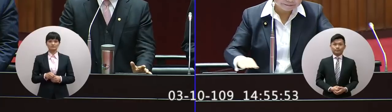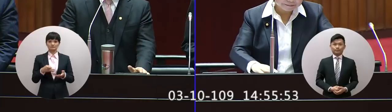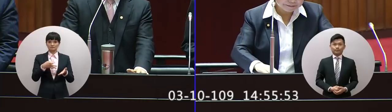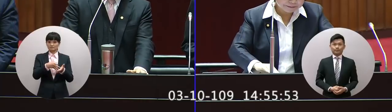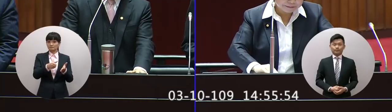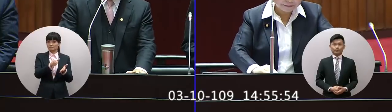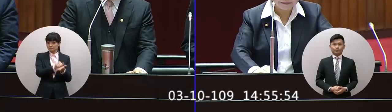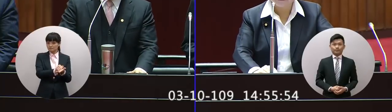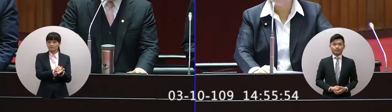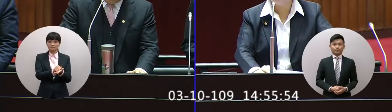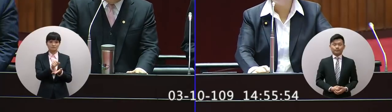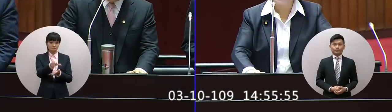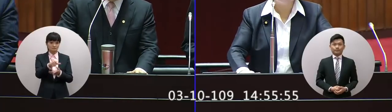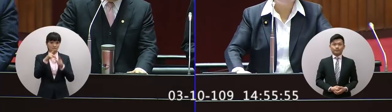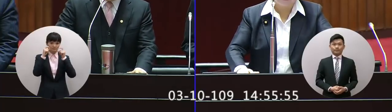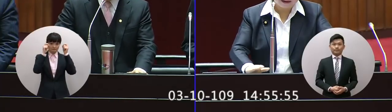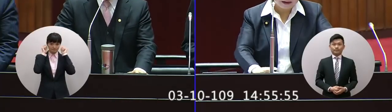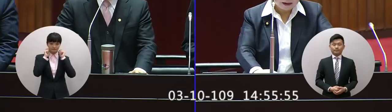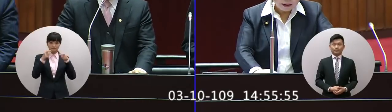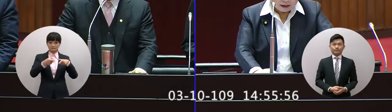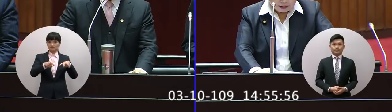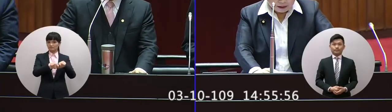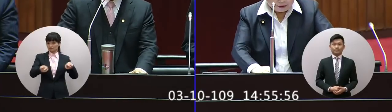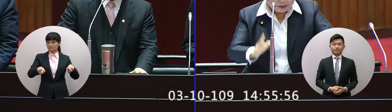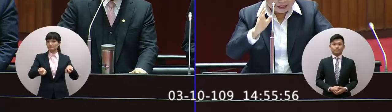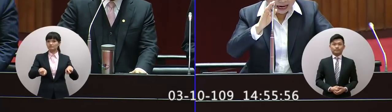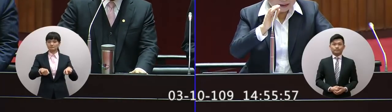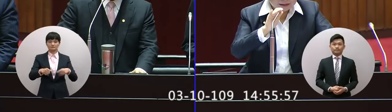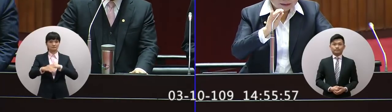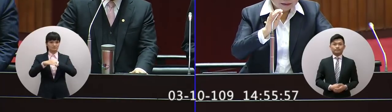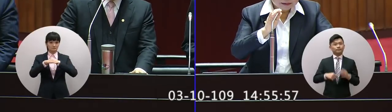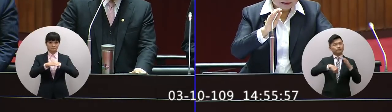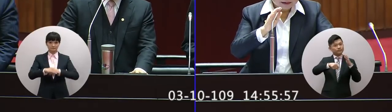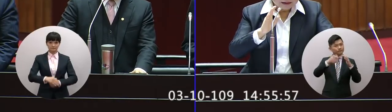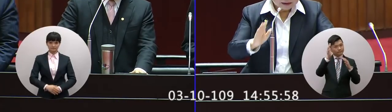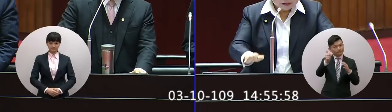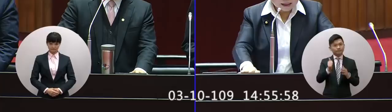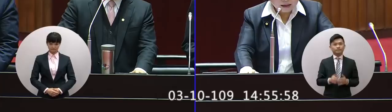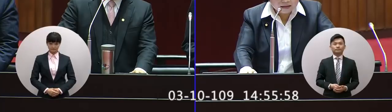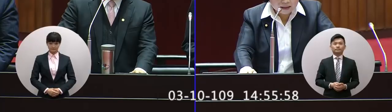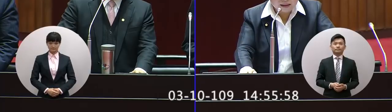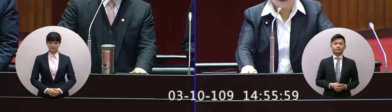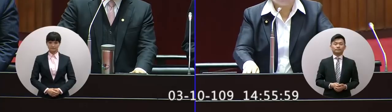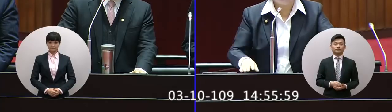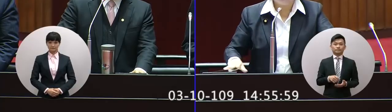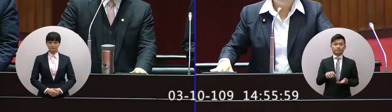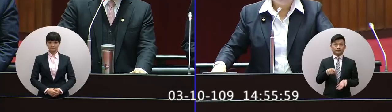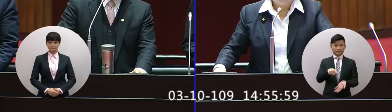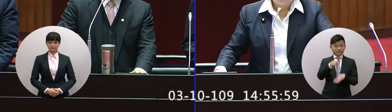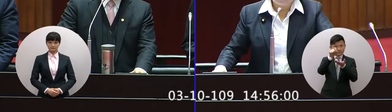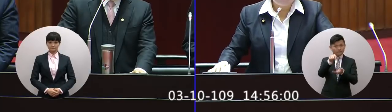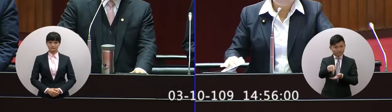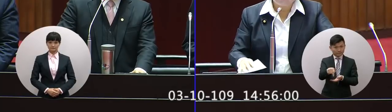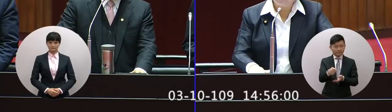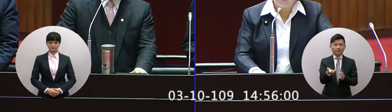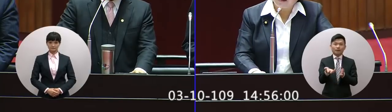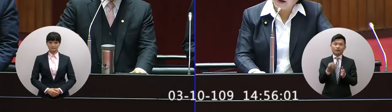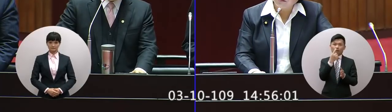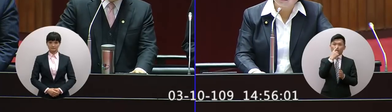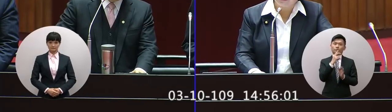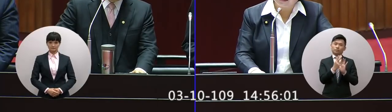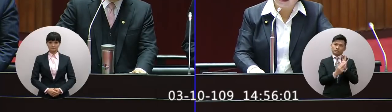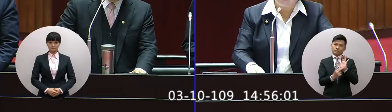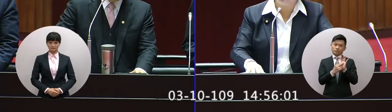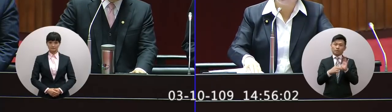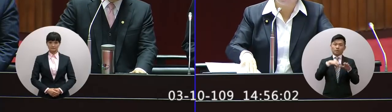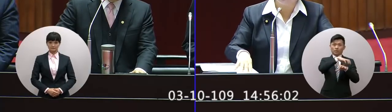都公平的，都同一个标准。 院长，谈到这里，刚刚本席说环